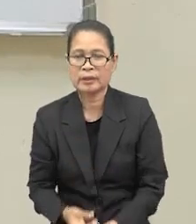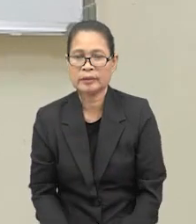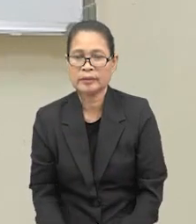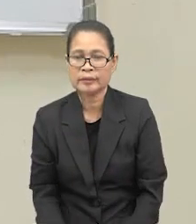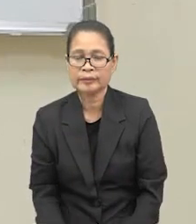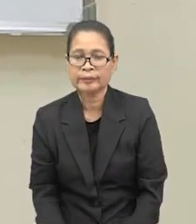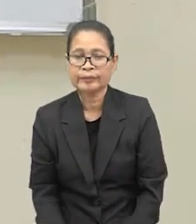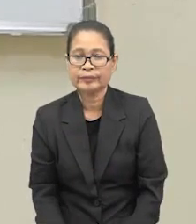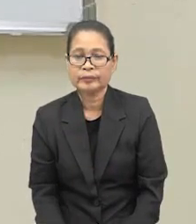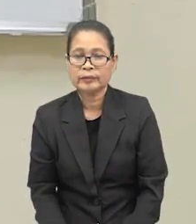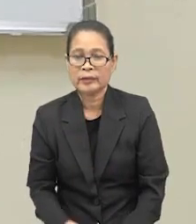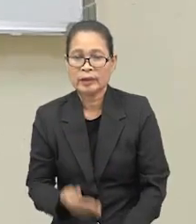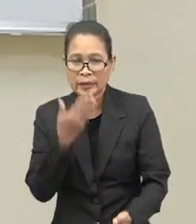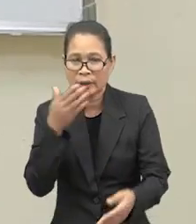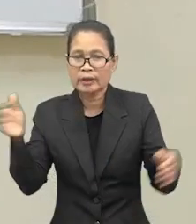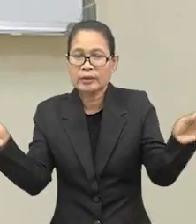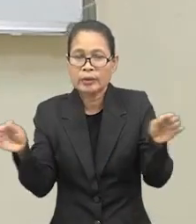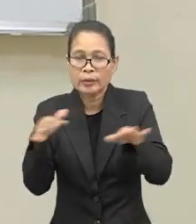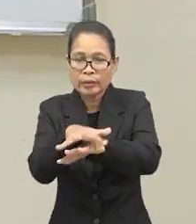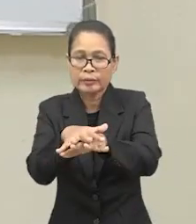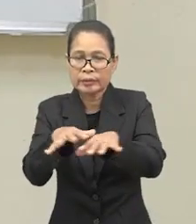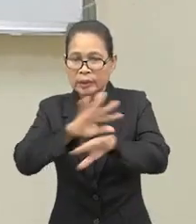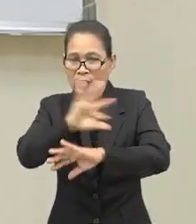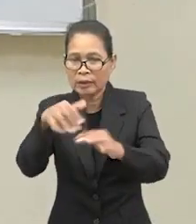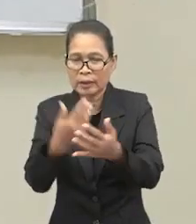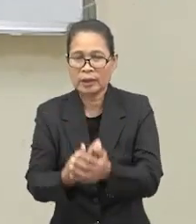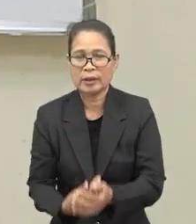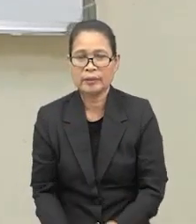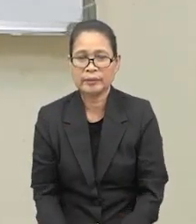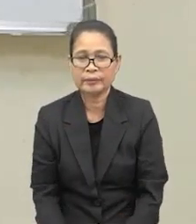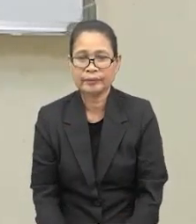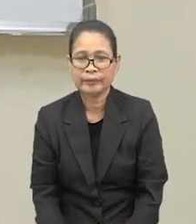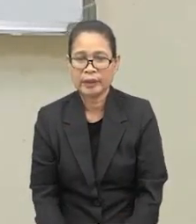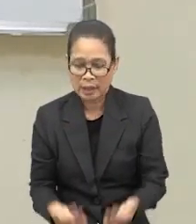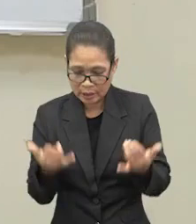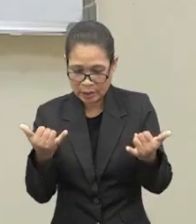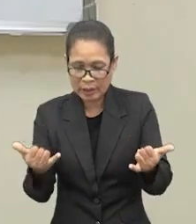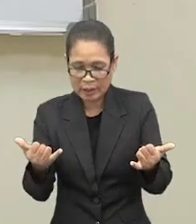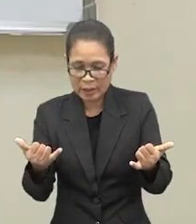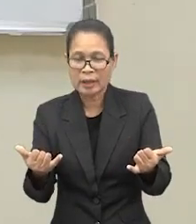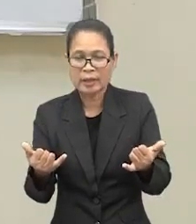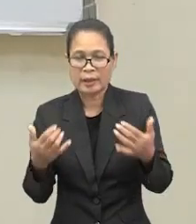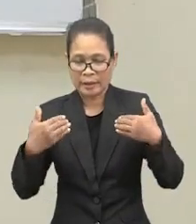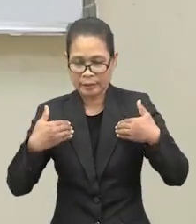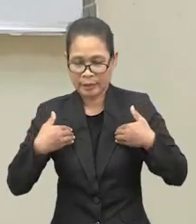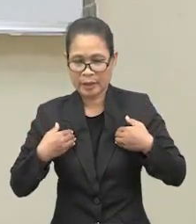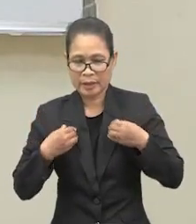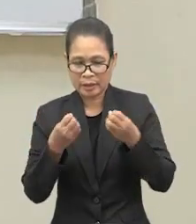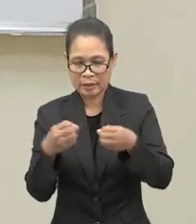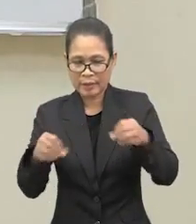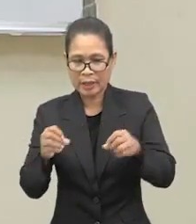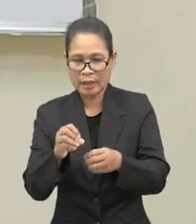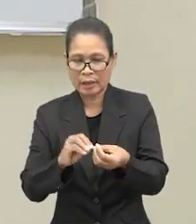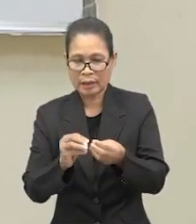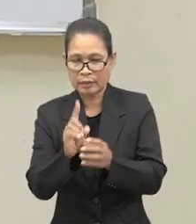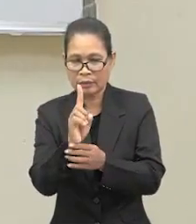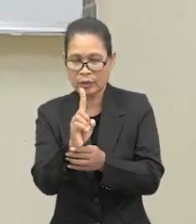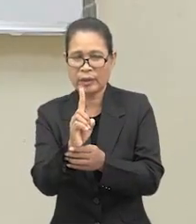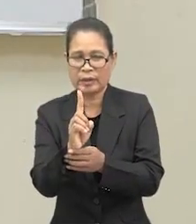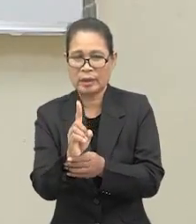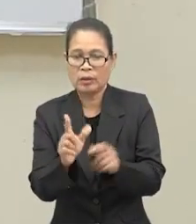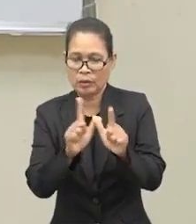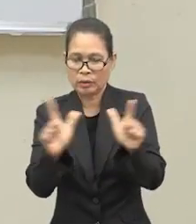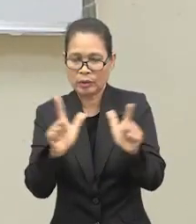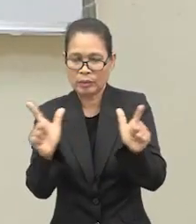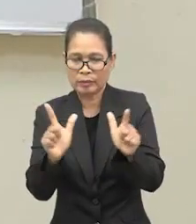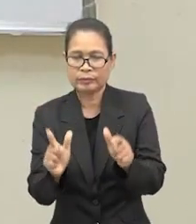ná hay ọc côn tràn nông ca châu rùm pha côn tình ọc nì nơi tiến này nè kru miên là bạc lệch mùi